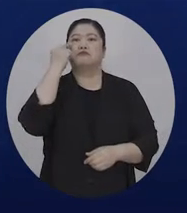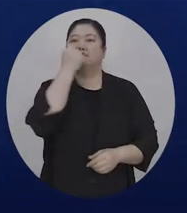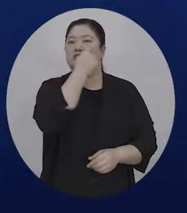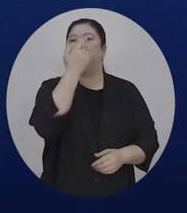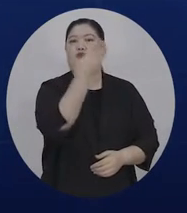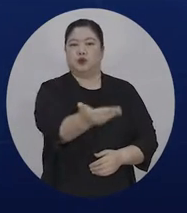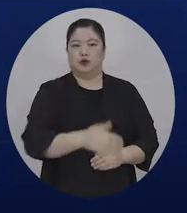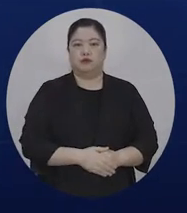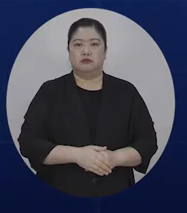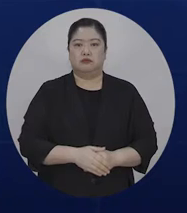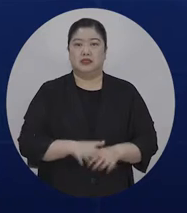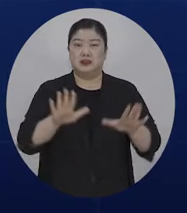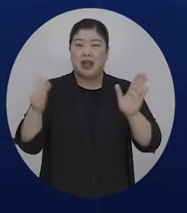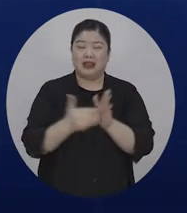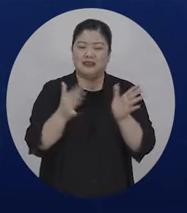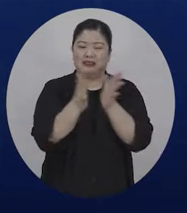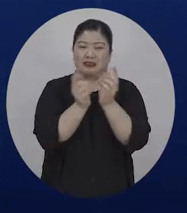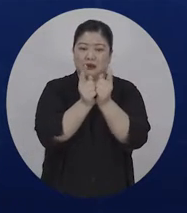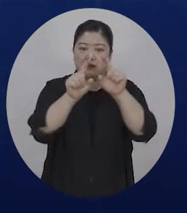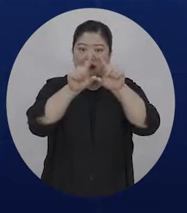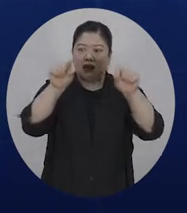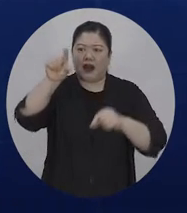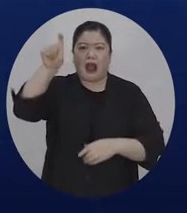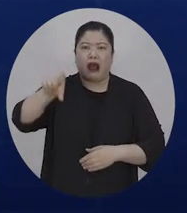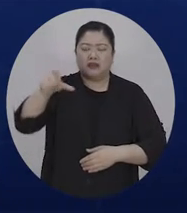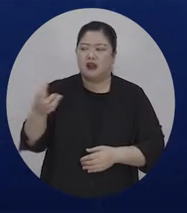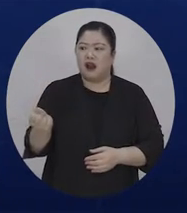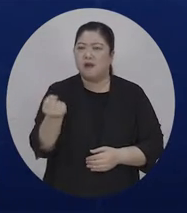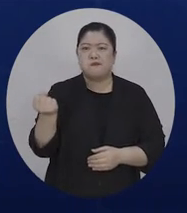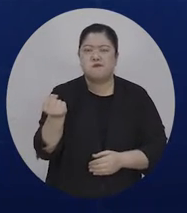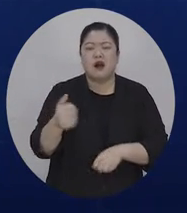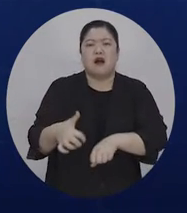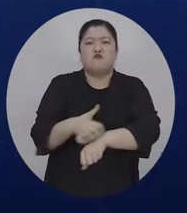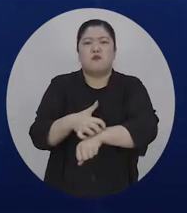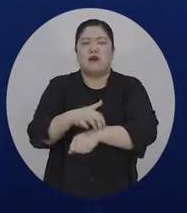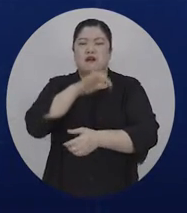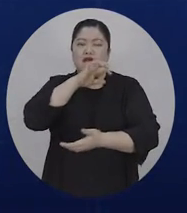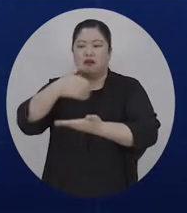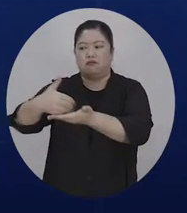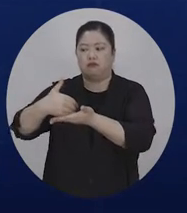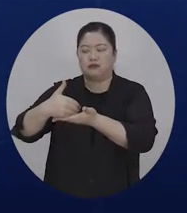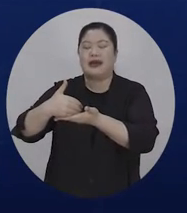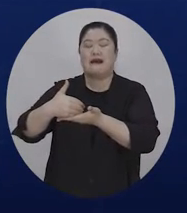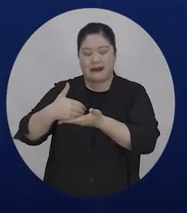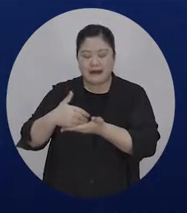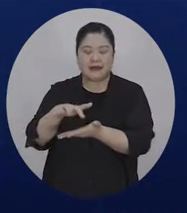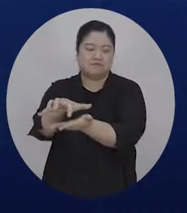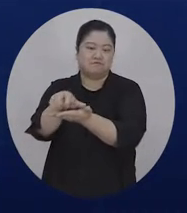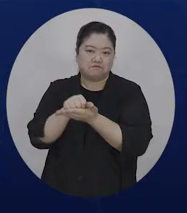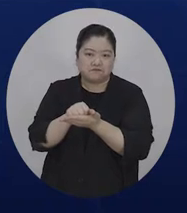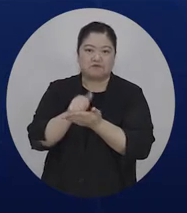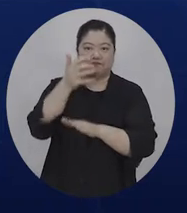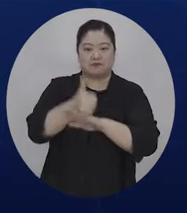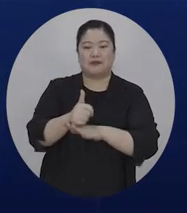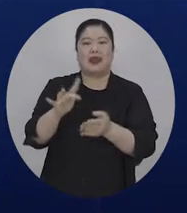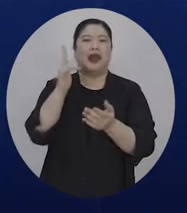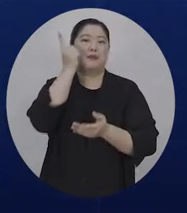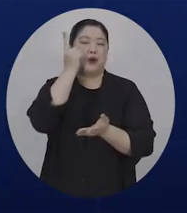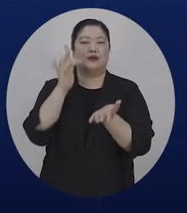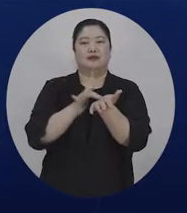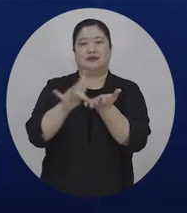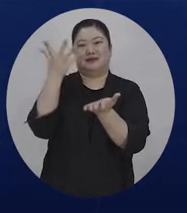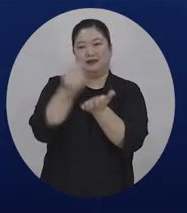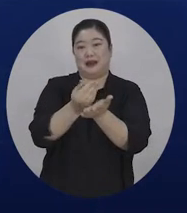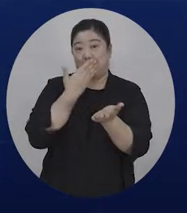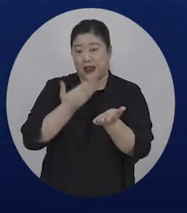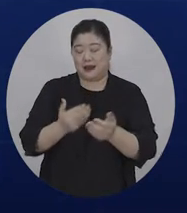발급하는 카드인데요. 그동안 실물카드 형태로 되어 있어 불편했던 부분을 개선하기 위해 앞으로 모바일